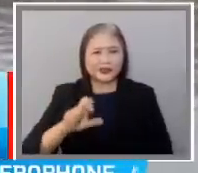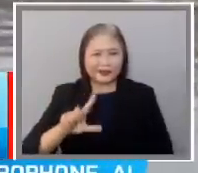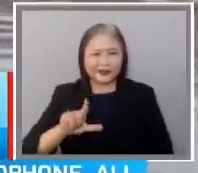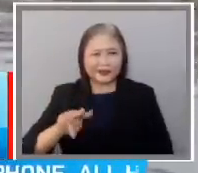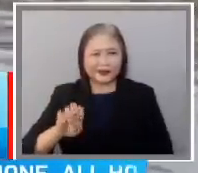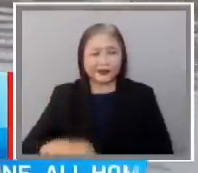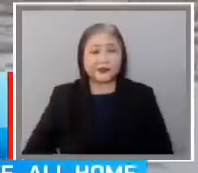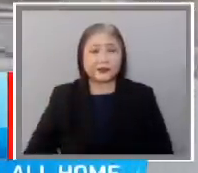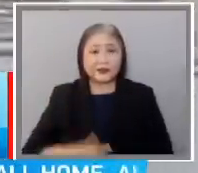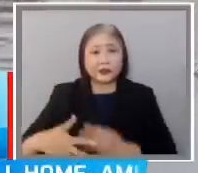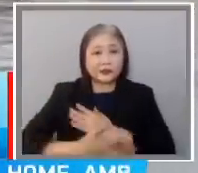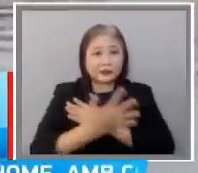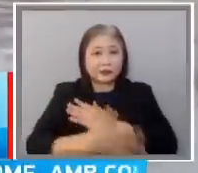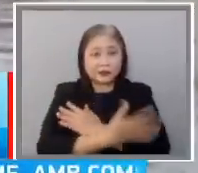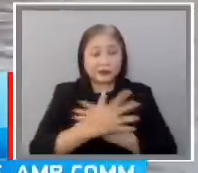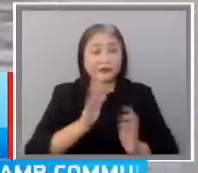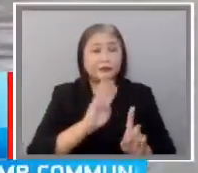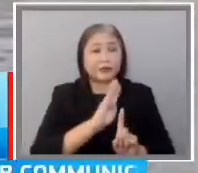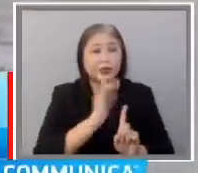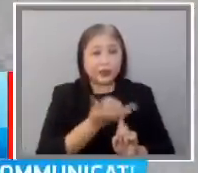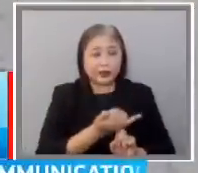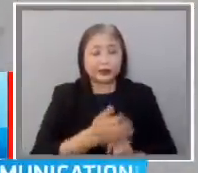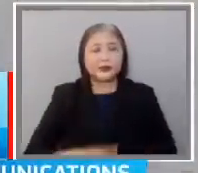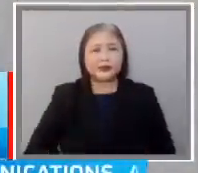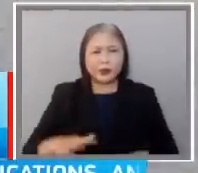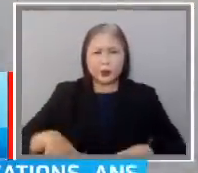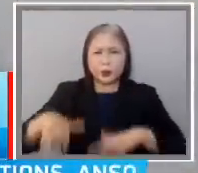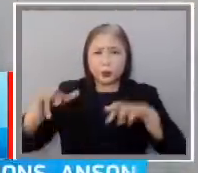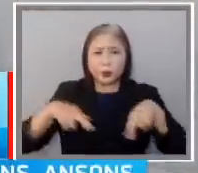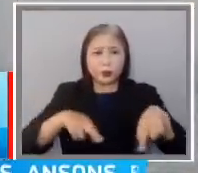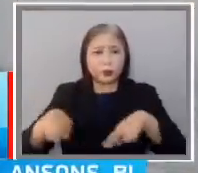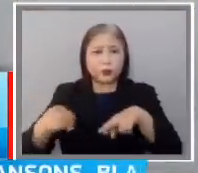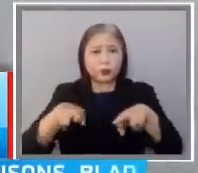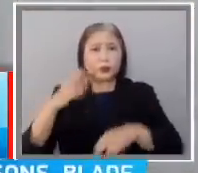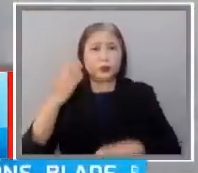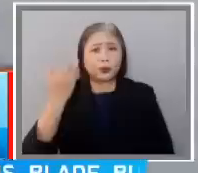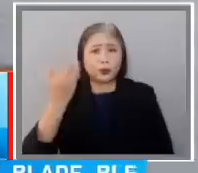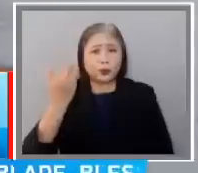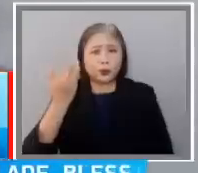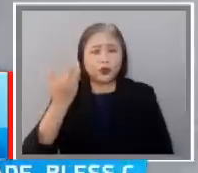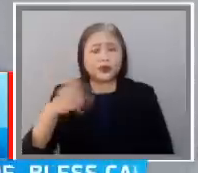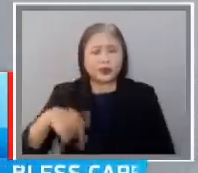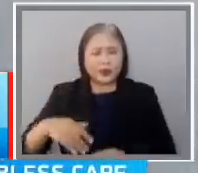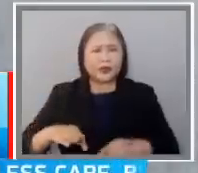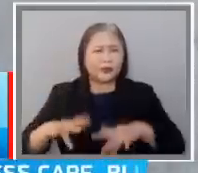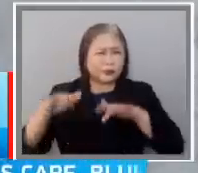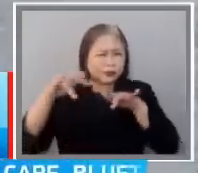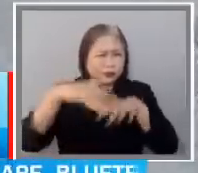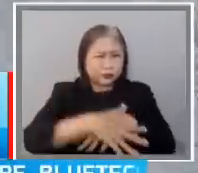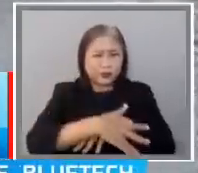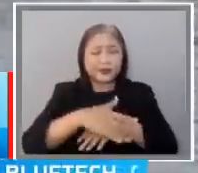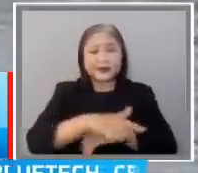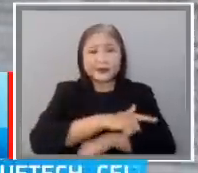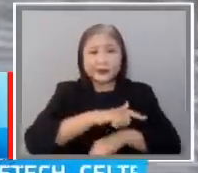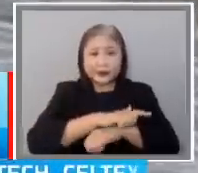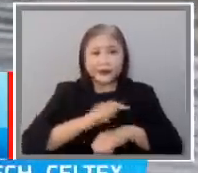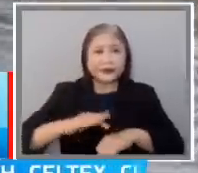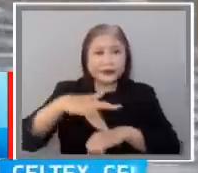coastal barangay. May umapaw na ilog doon na dahilan para lamunin na rin ng tubig ang mga